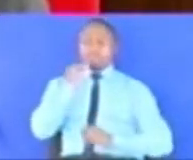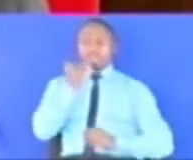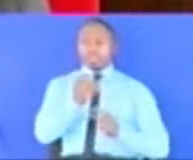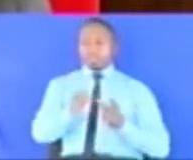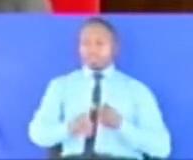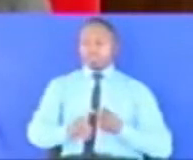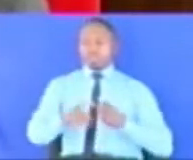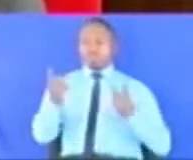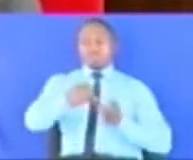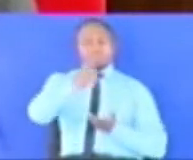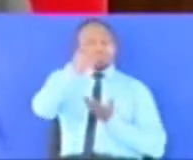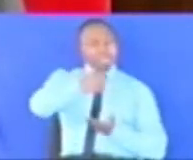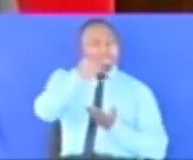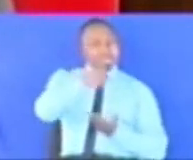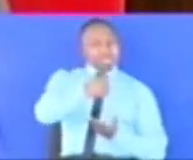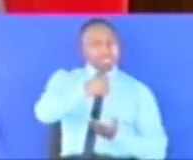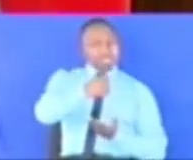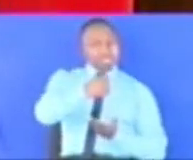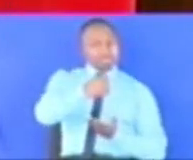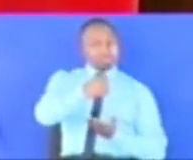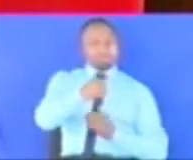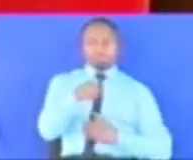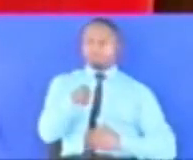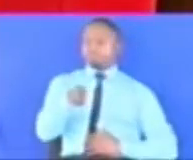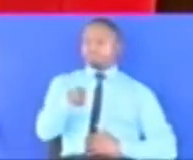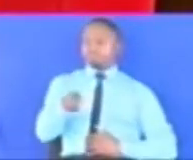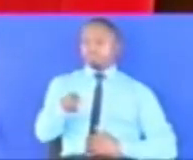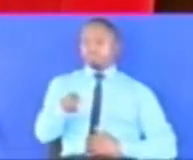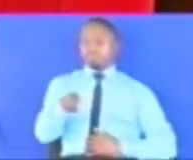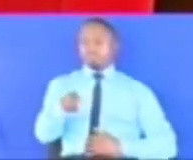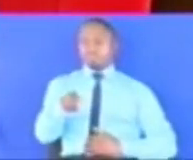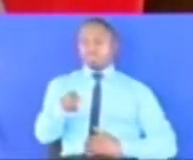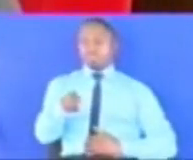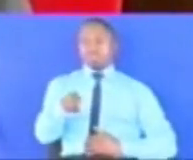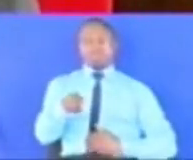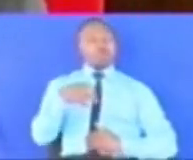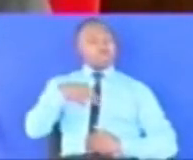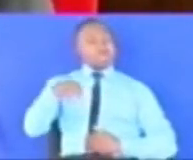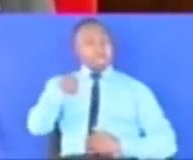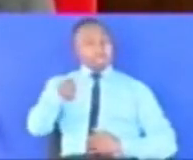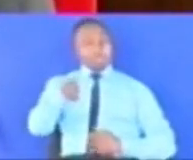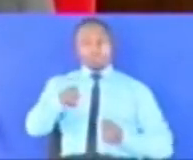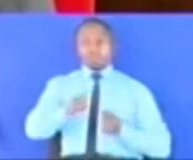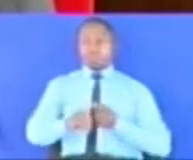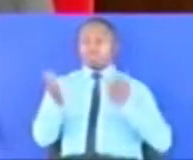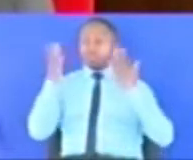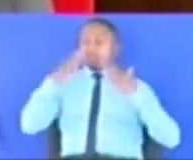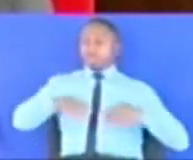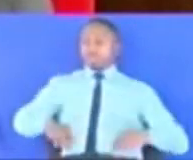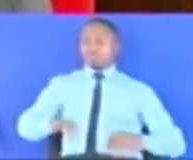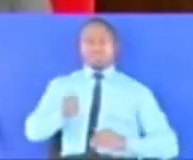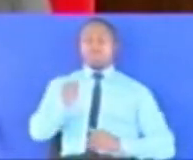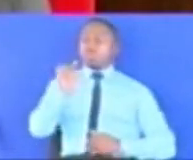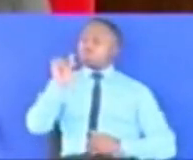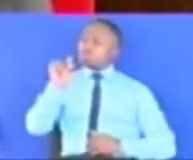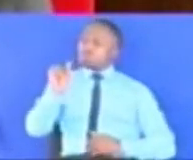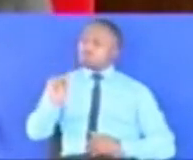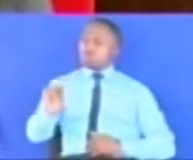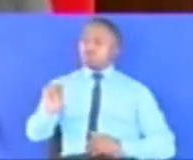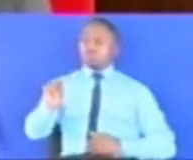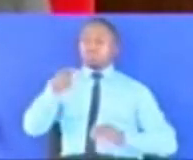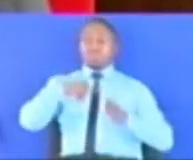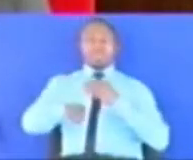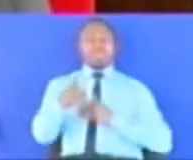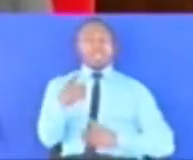pia bajeti wanayopata, mheshimiwa naibu spika, hii wizara ya afya ni ndogo